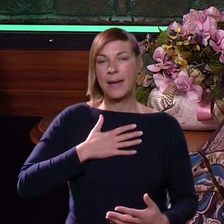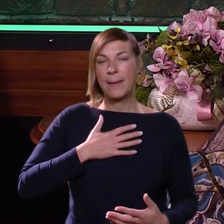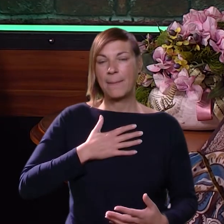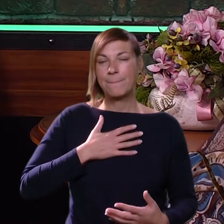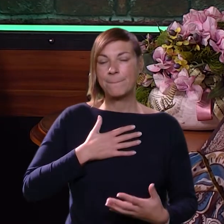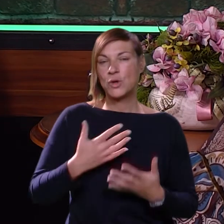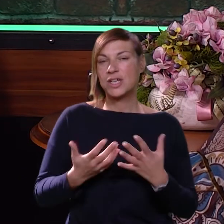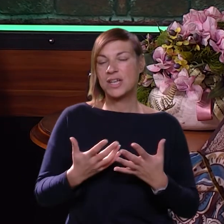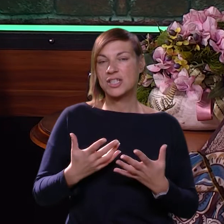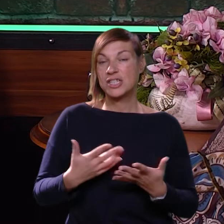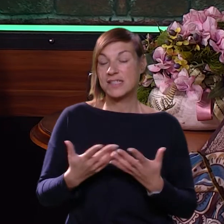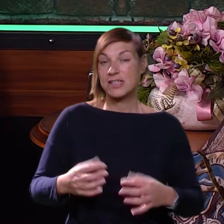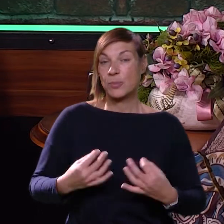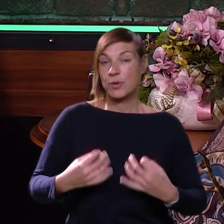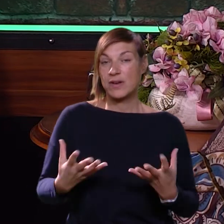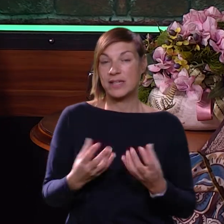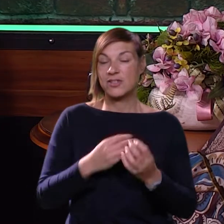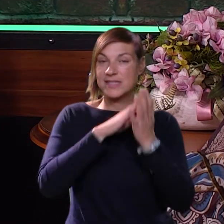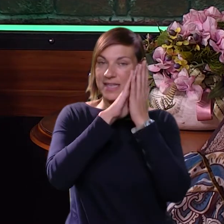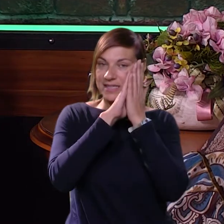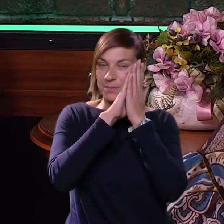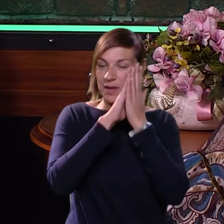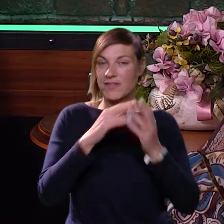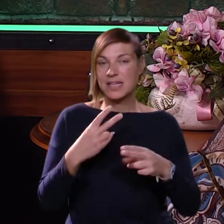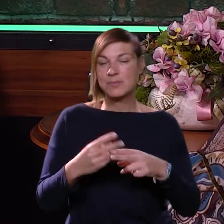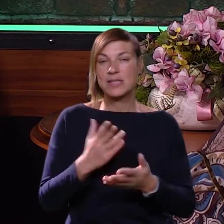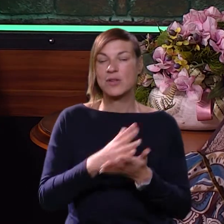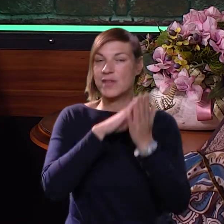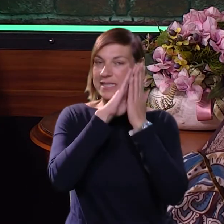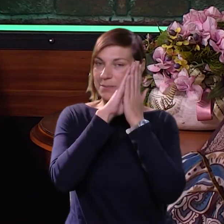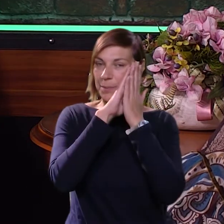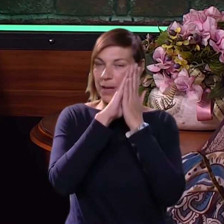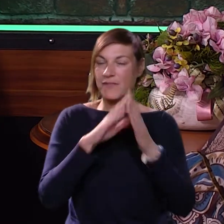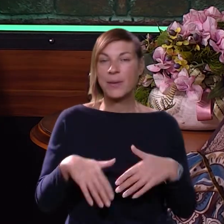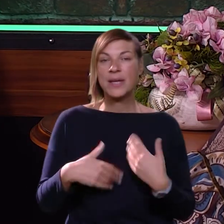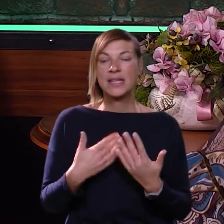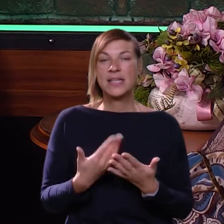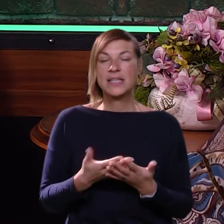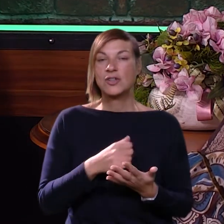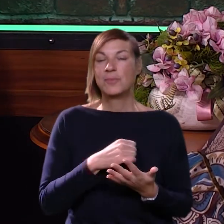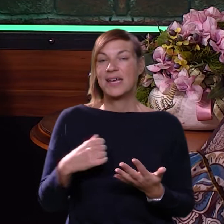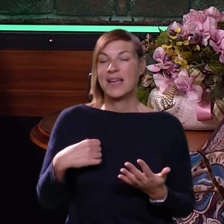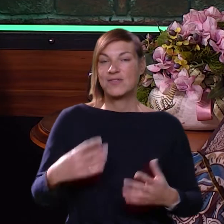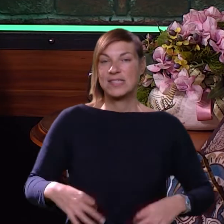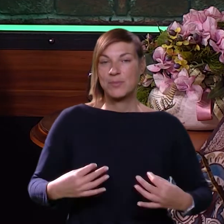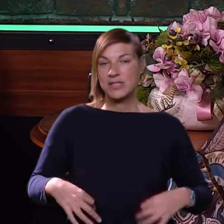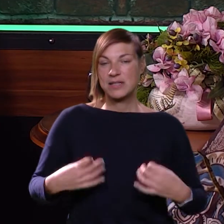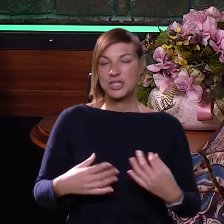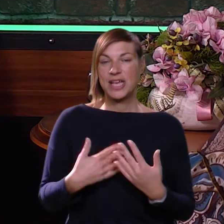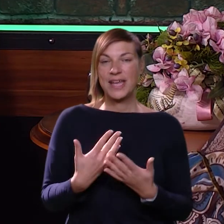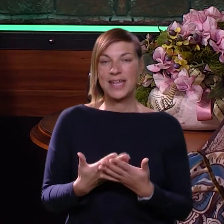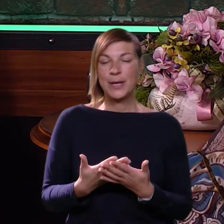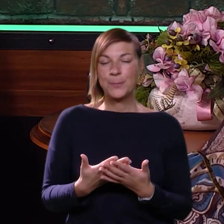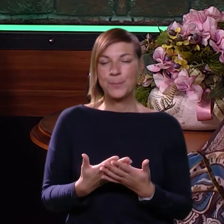stvari uvijek način, ja se uvijek oporavljam tako da dosta spavam. Kad sam bolesna uvijek spavam, to mi je nekako samo izlječenje,